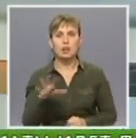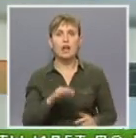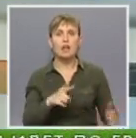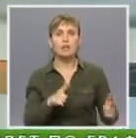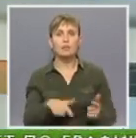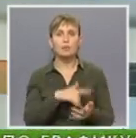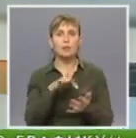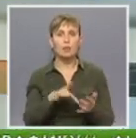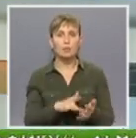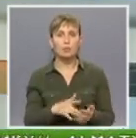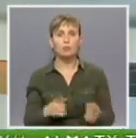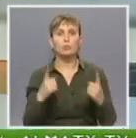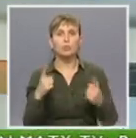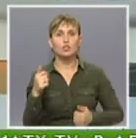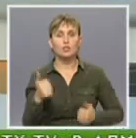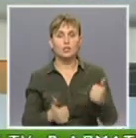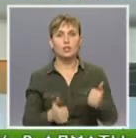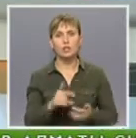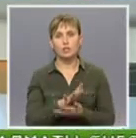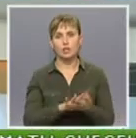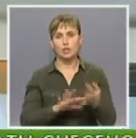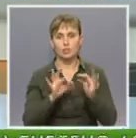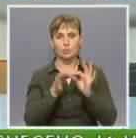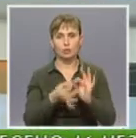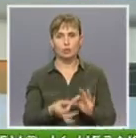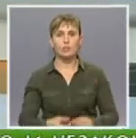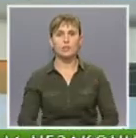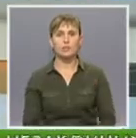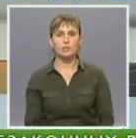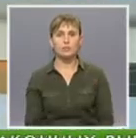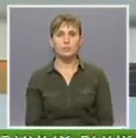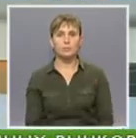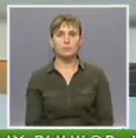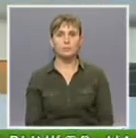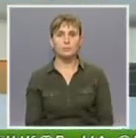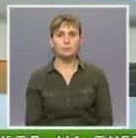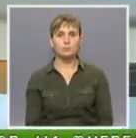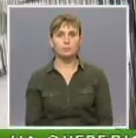50 стран. О готовности мегаполиса к крупнейшим соревнованиям расскажет Айжан Курмашева.